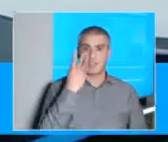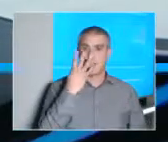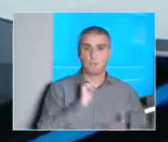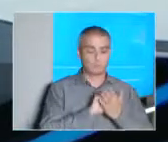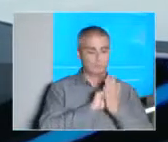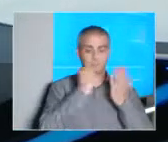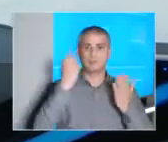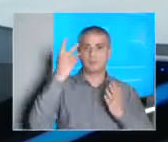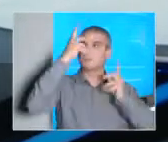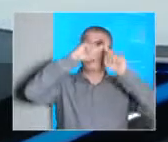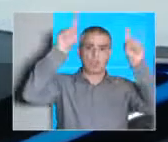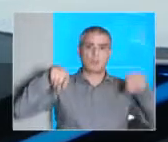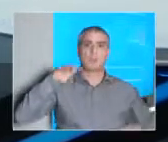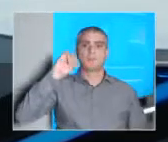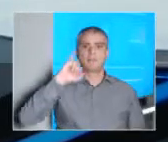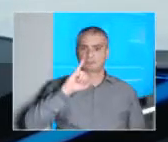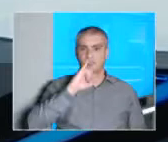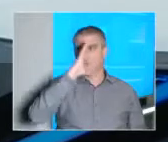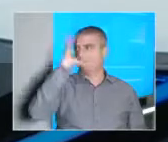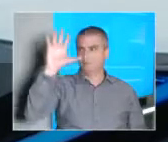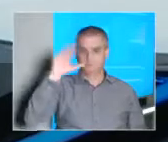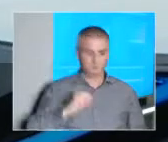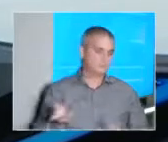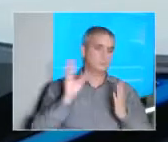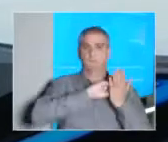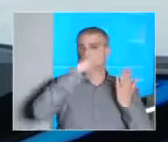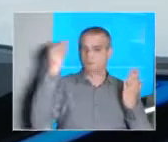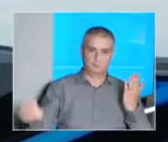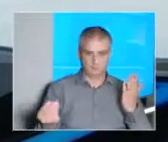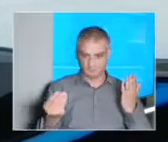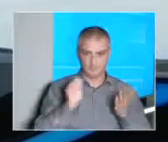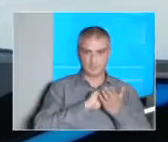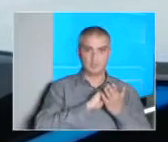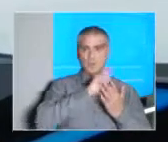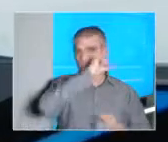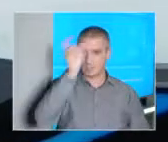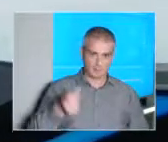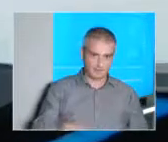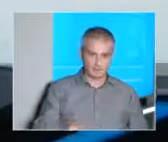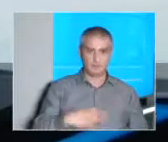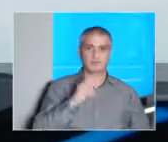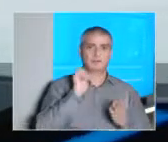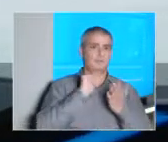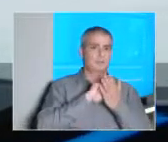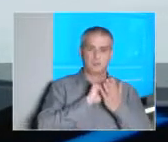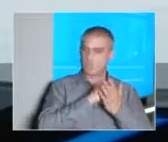פותח ידיעות, אני רואה עמוד שלם, מאיר יצחק הלוי מככב. עמוד שני, בעיתון מעריב,